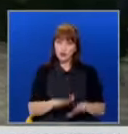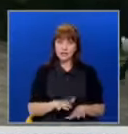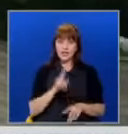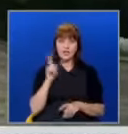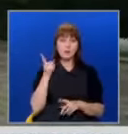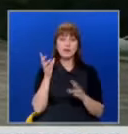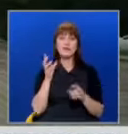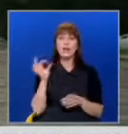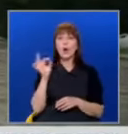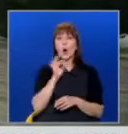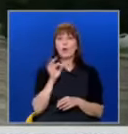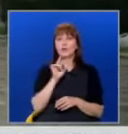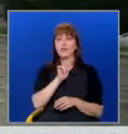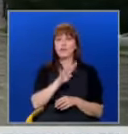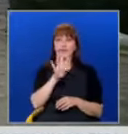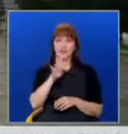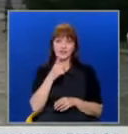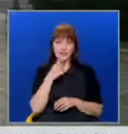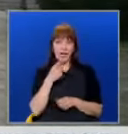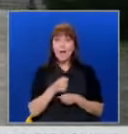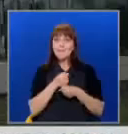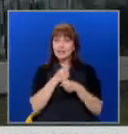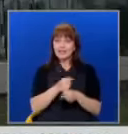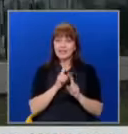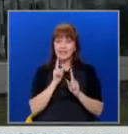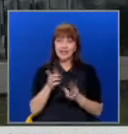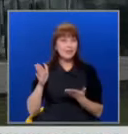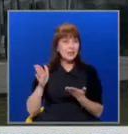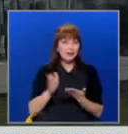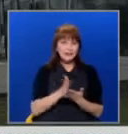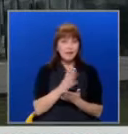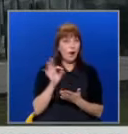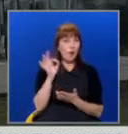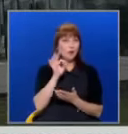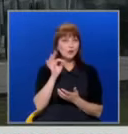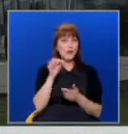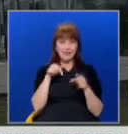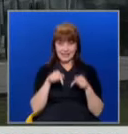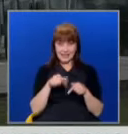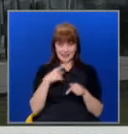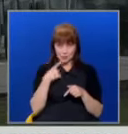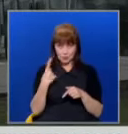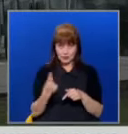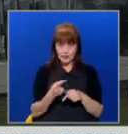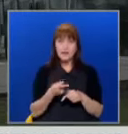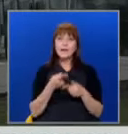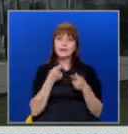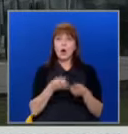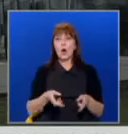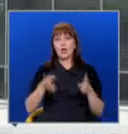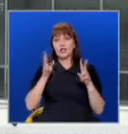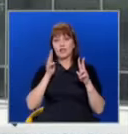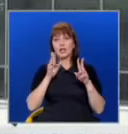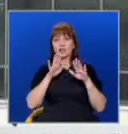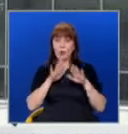си до 1 октомври 2024 година. Мандатът му трябваше да изтече през октомври тази година. Алиансът е решил